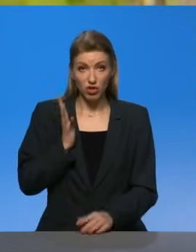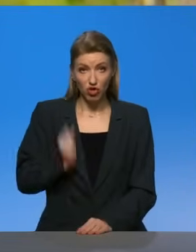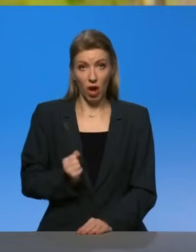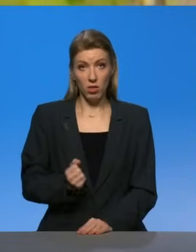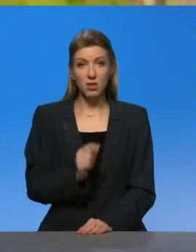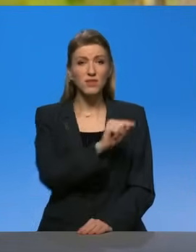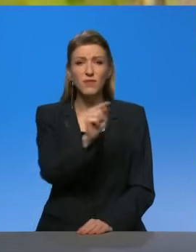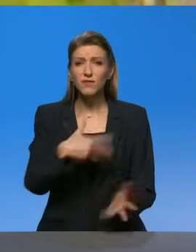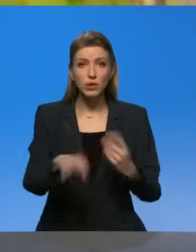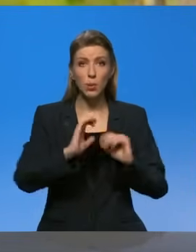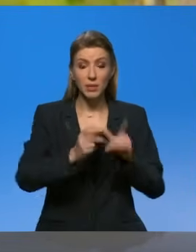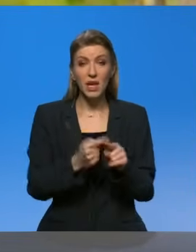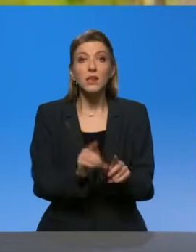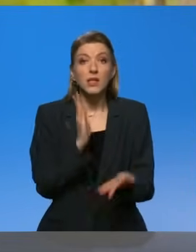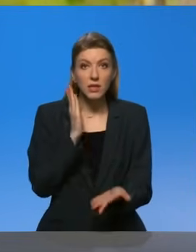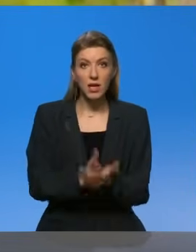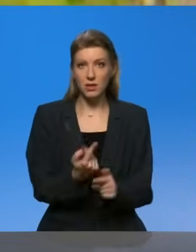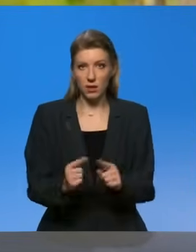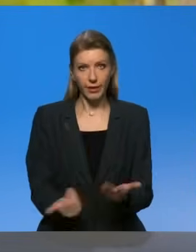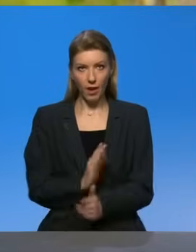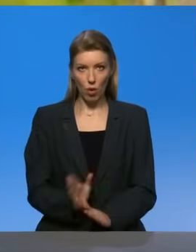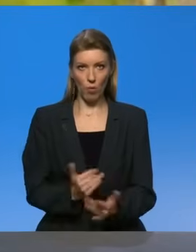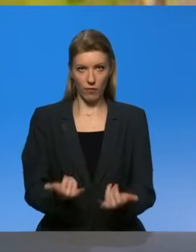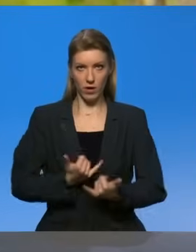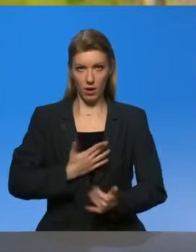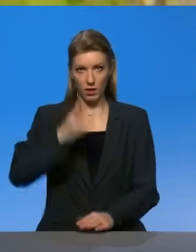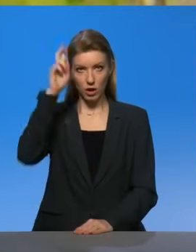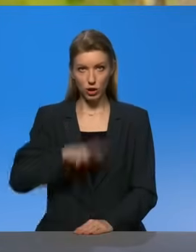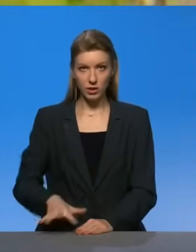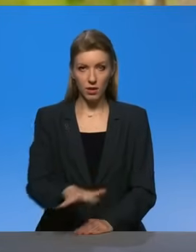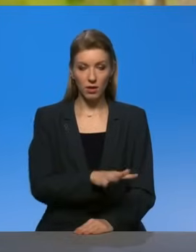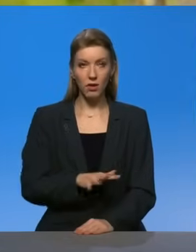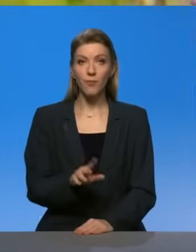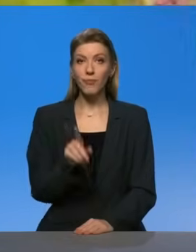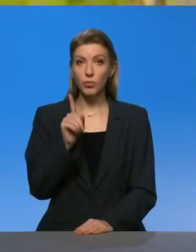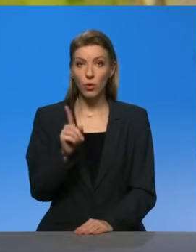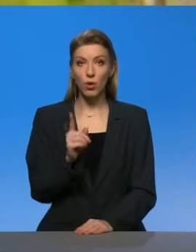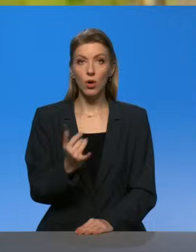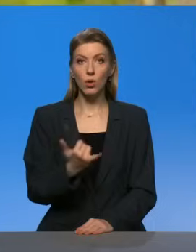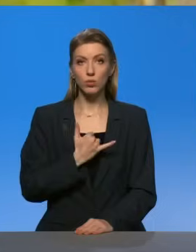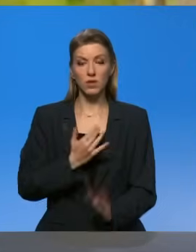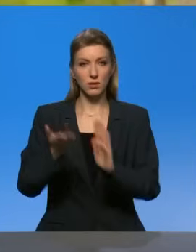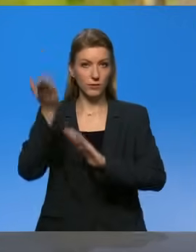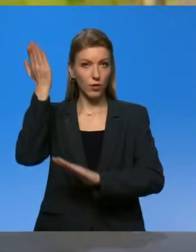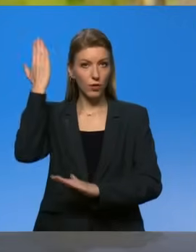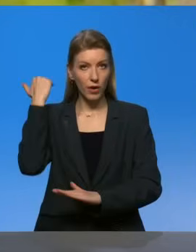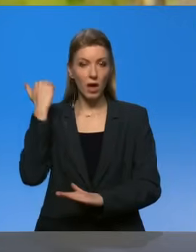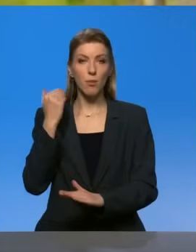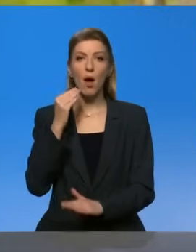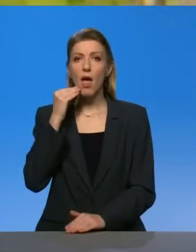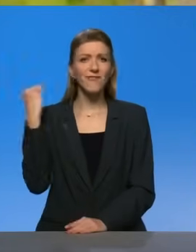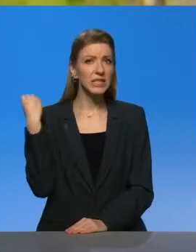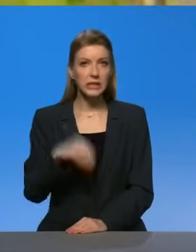это не новость для нашей страны. У нас, значит, в свое время эффективно